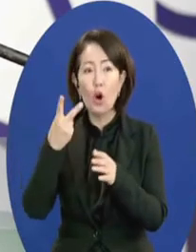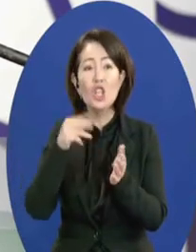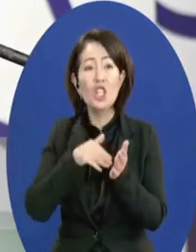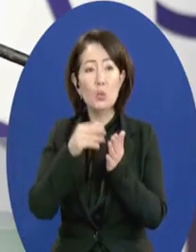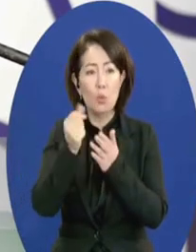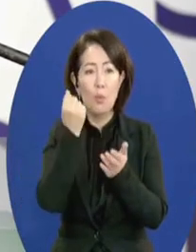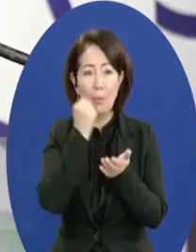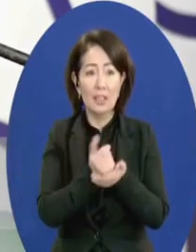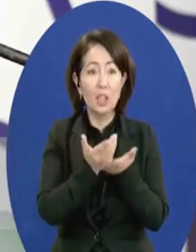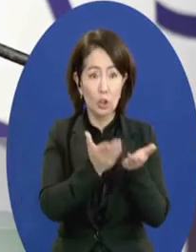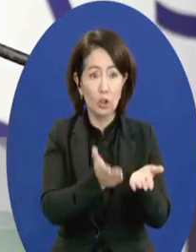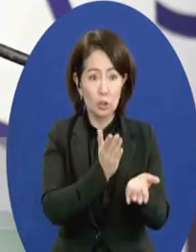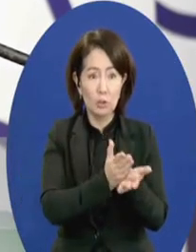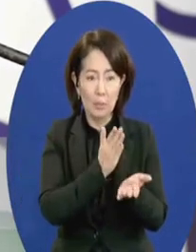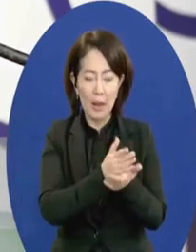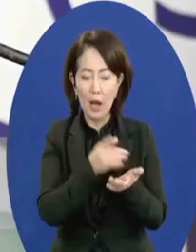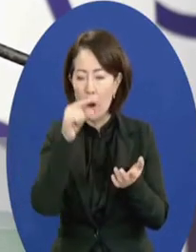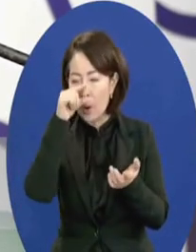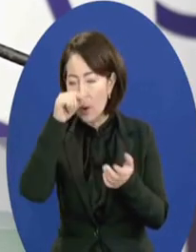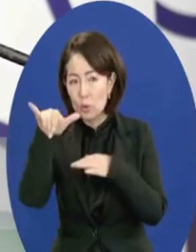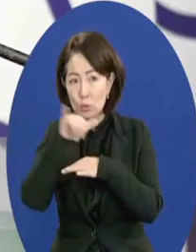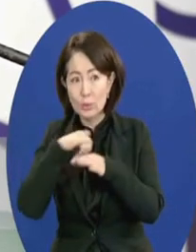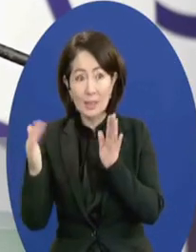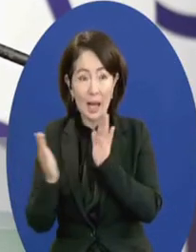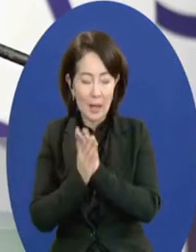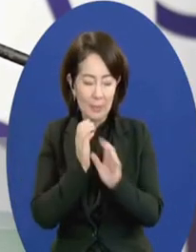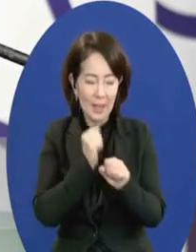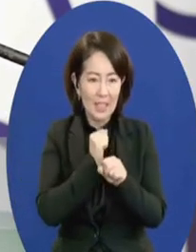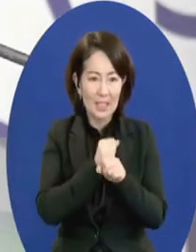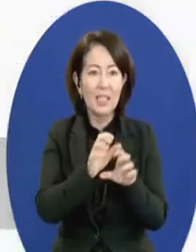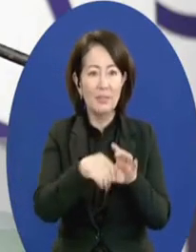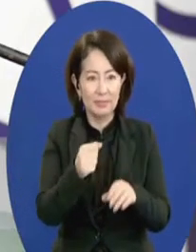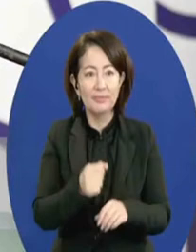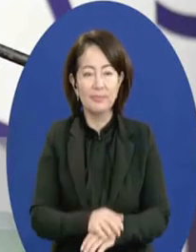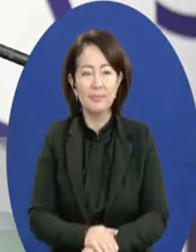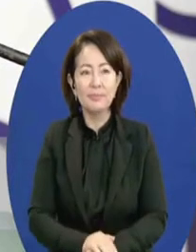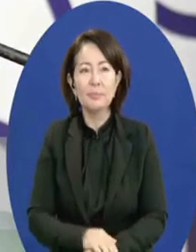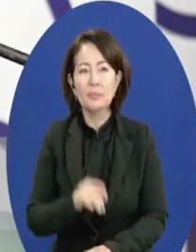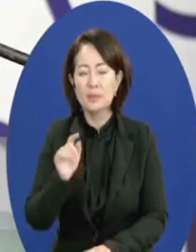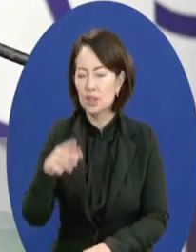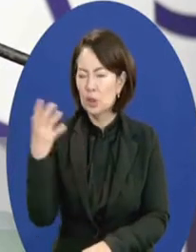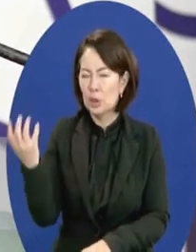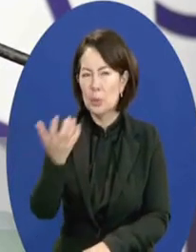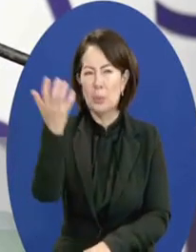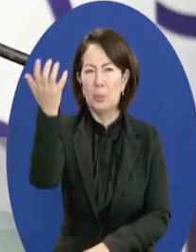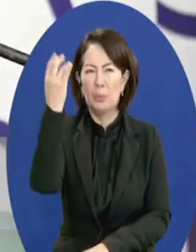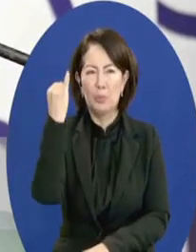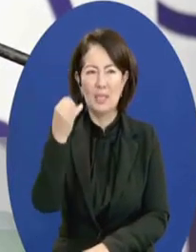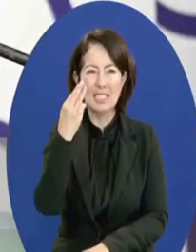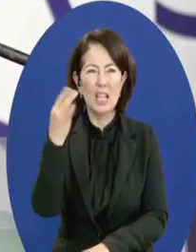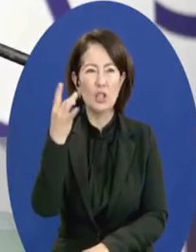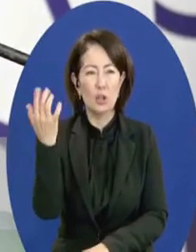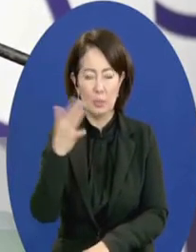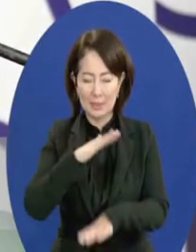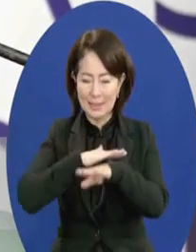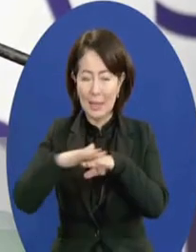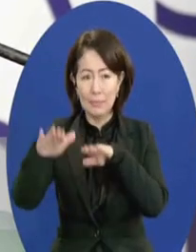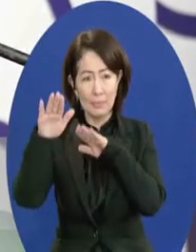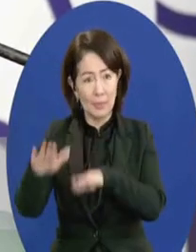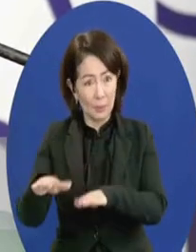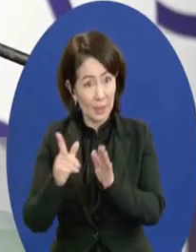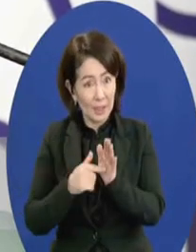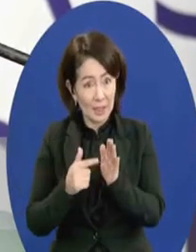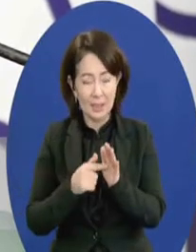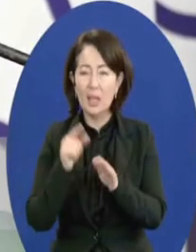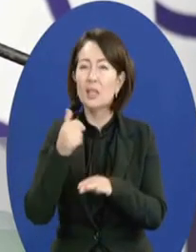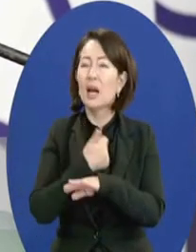өгсөн байгаа. Өгсөн байгаа. Орсын холбооны улстай хамтраад ажиллана. Тэр шорон мандрагаад байгаа шоронд засны замаа тавих хэрэгтэй